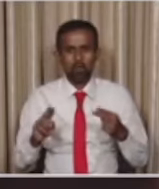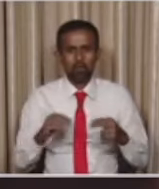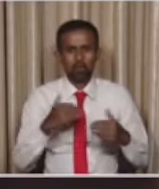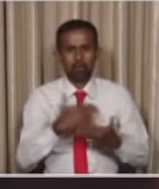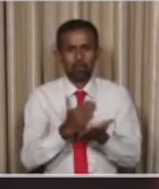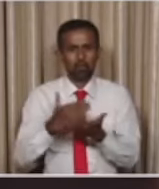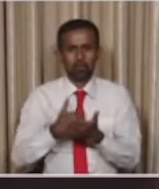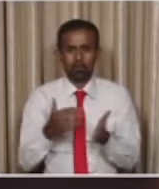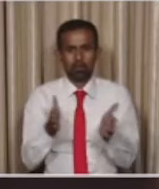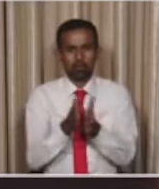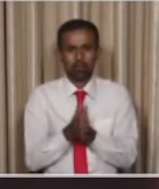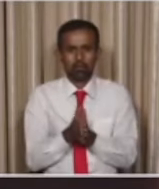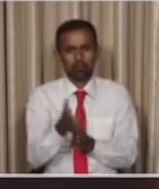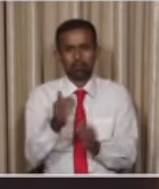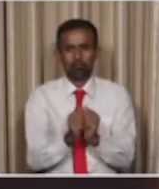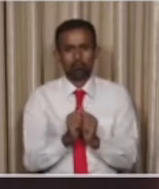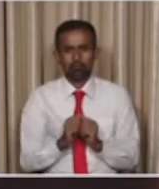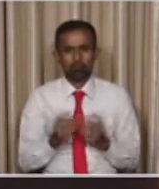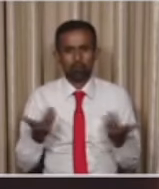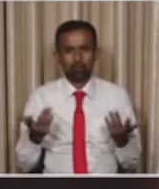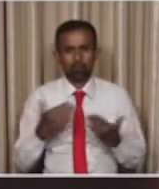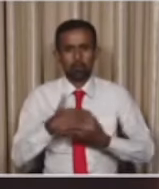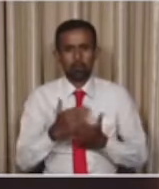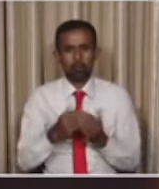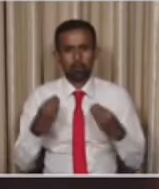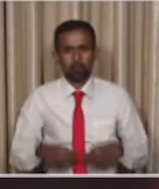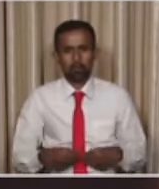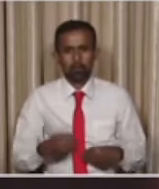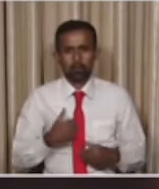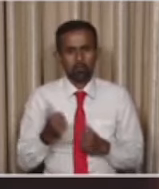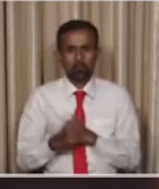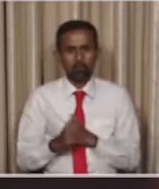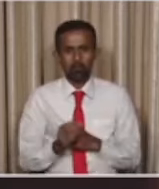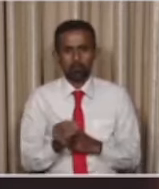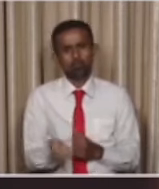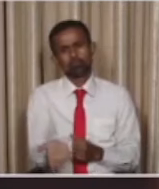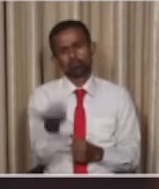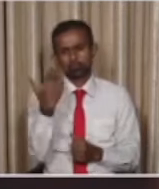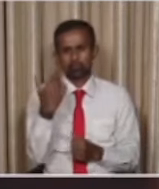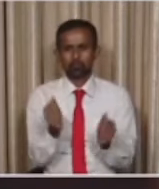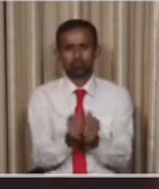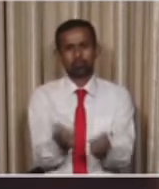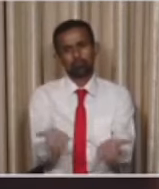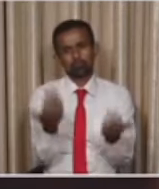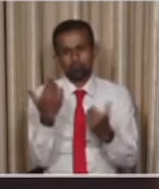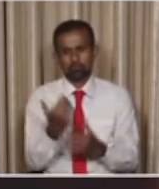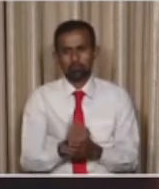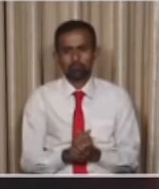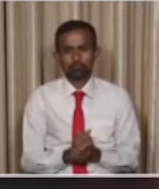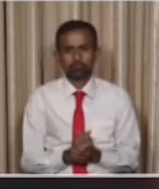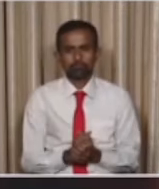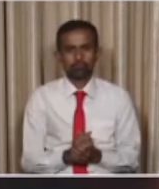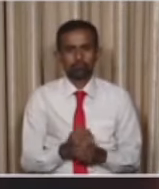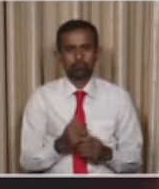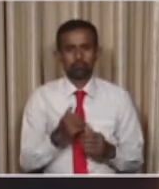කැඩිච්ච ඒවා අපි එකතු කරගන්න. ඕගොල්ලන්ට වැඩක් නැහැ නේ අපේ කැඩෙන ඒවා බින්දෙන ඒවා. ඒවා අපි අදා ගන්නවා. ඕගොල්ලෝ ඒ ඕගොල්ලොන්ගේ වැඩේ කරන්න. කැඩිච්ච